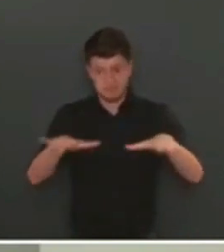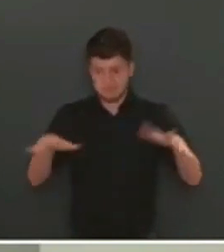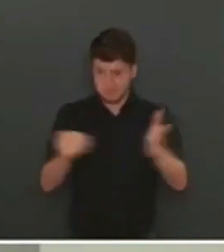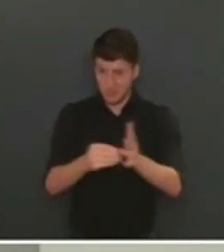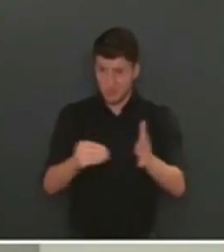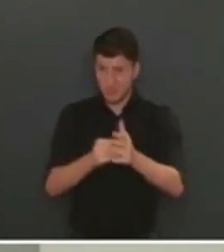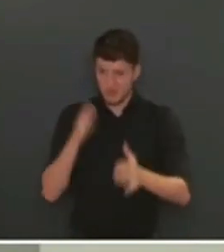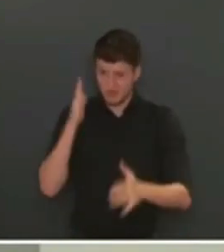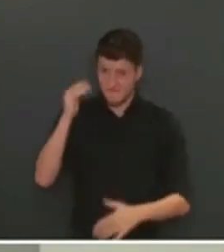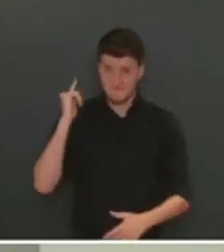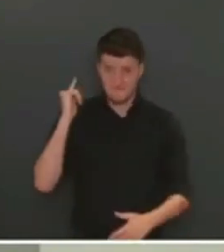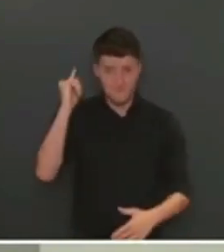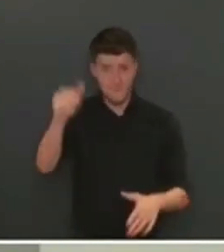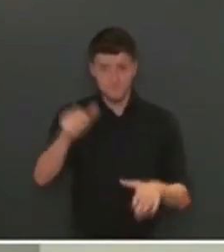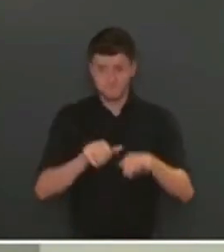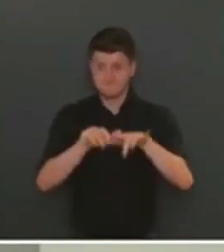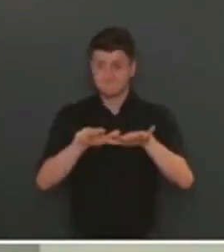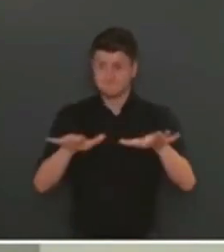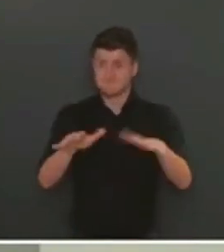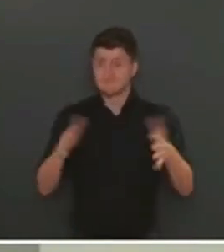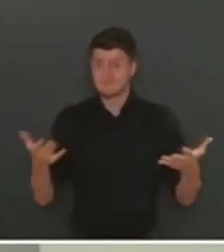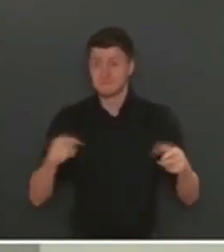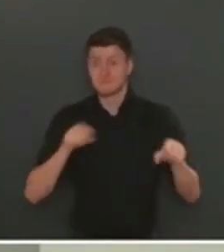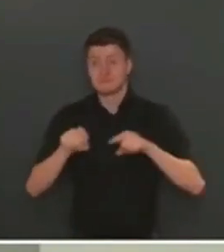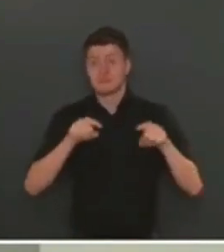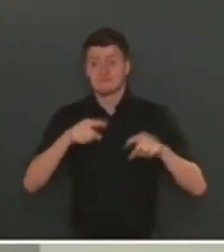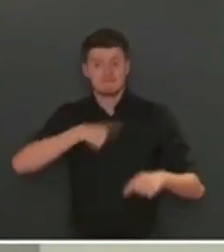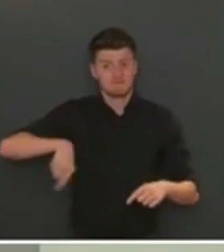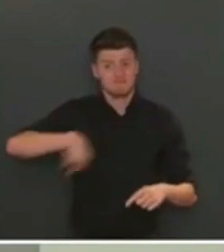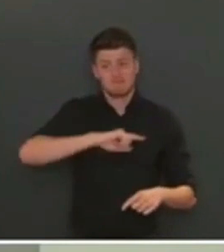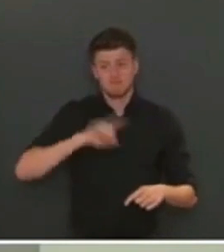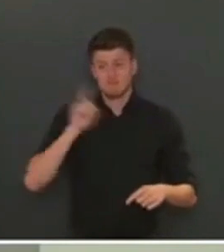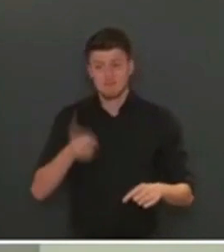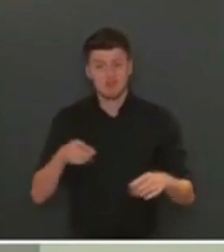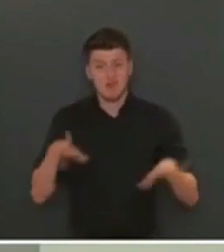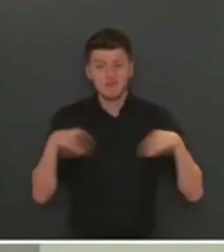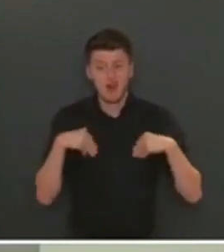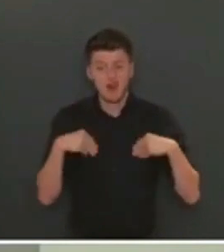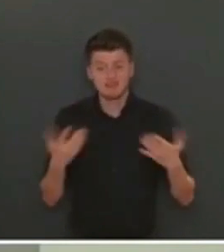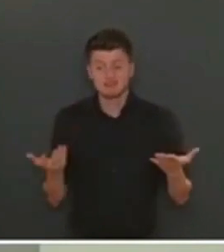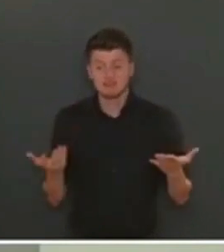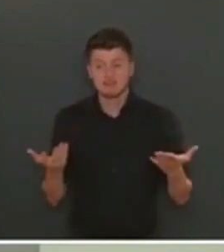البروم يتجربون بحلقة نية أحسن. لذلك من عدم